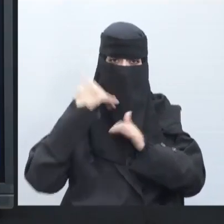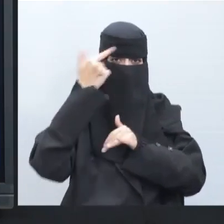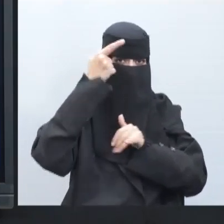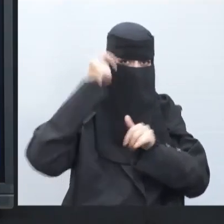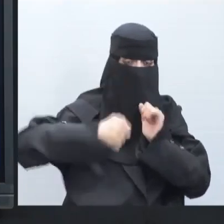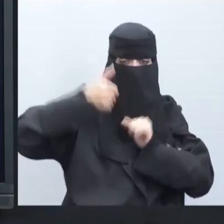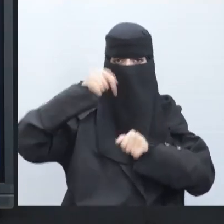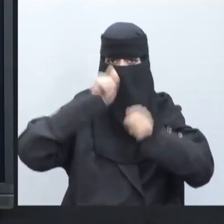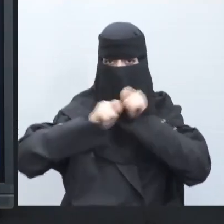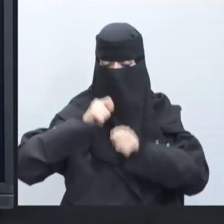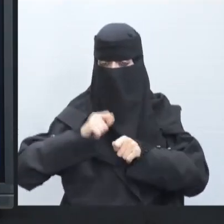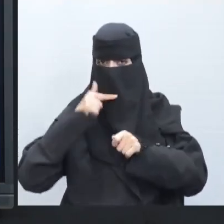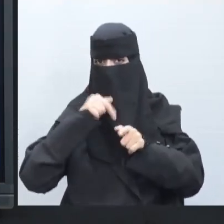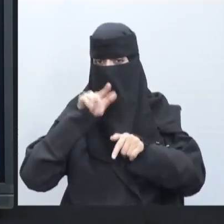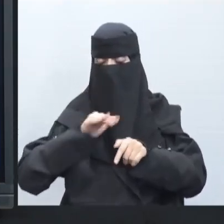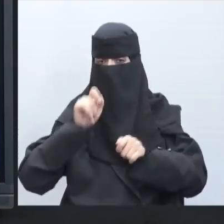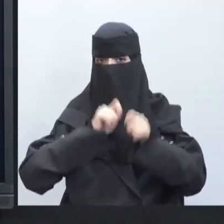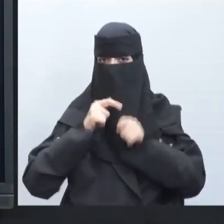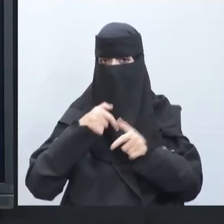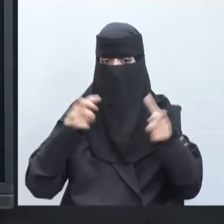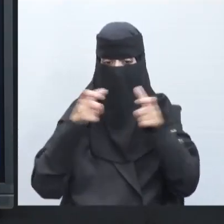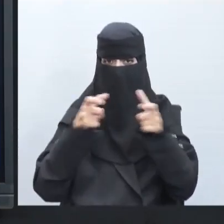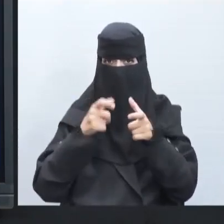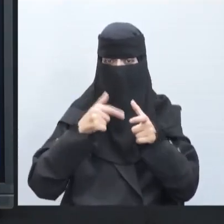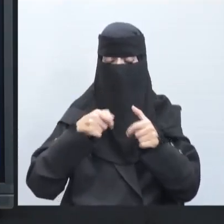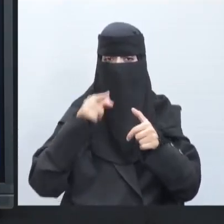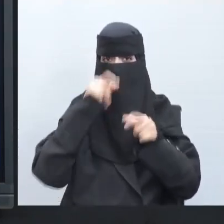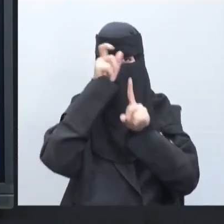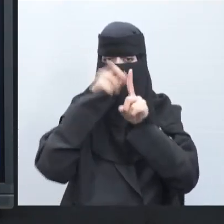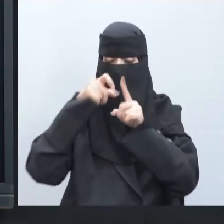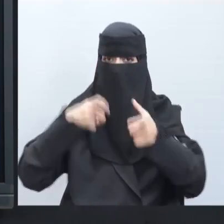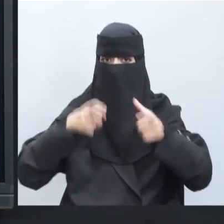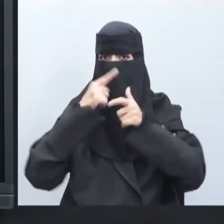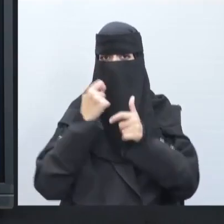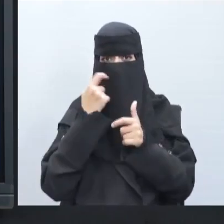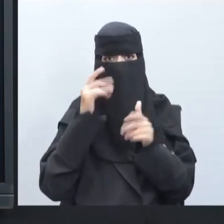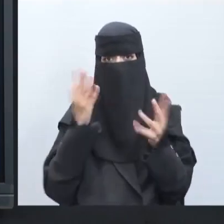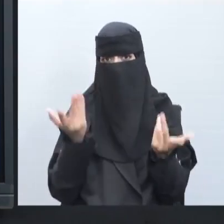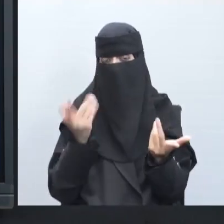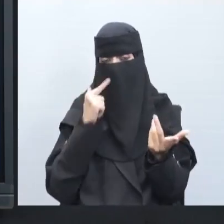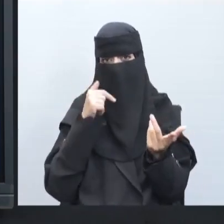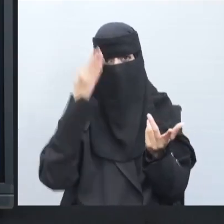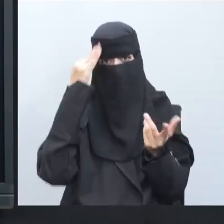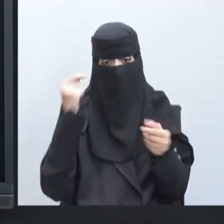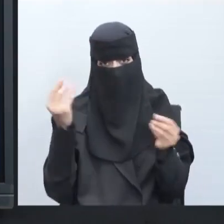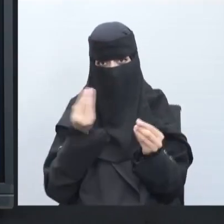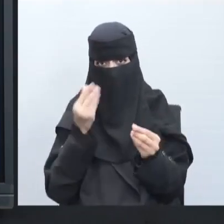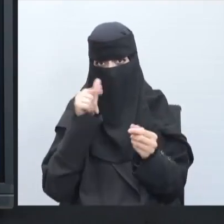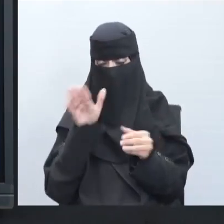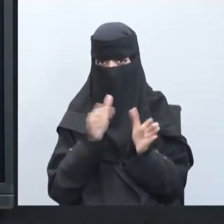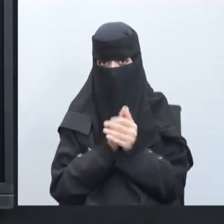التي يمكن استخدمها نستخدمها مثلا في تقديم الاطعمه مثلا ك كما ذكرنا في